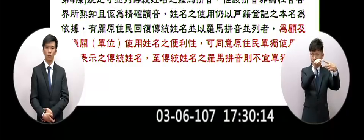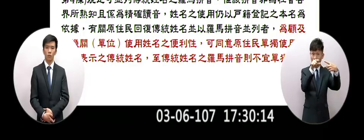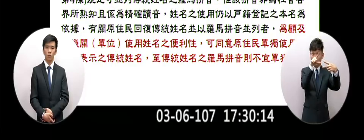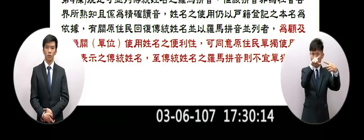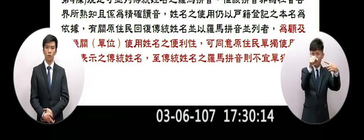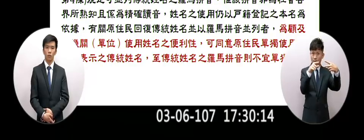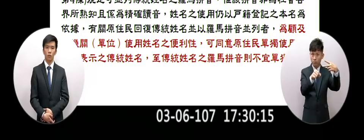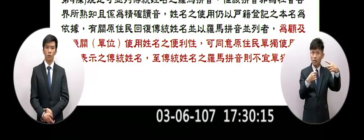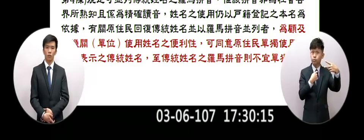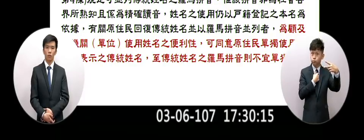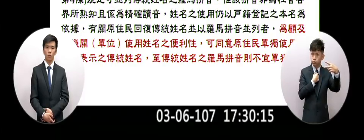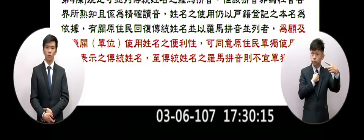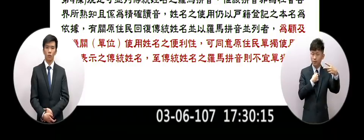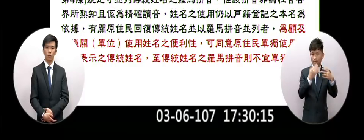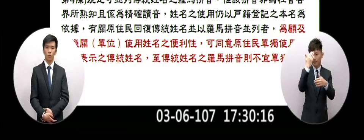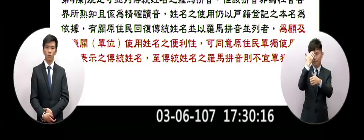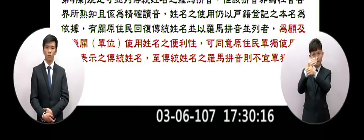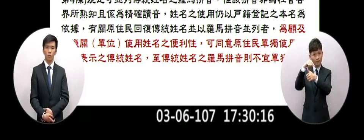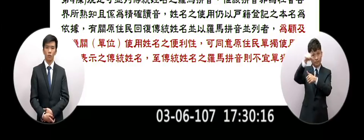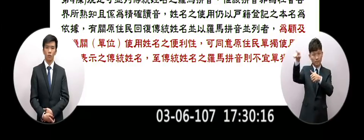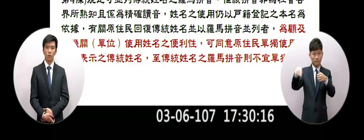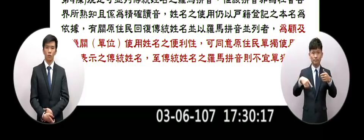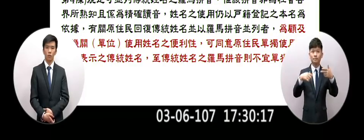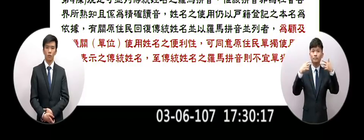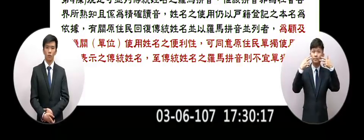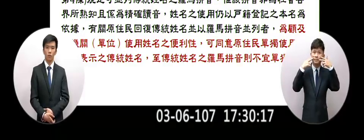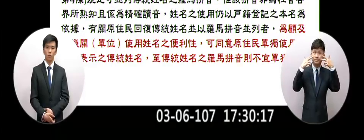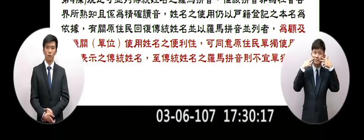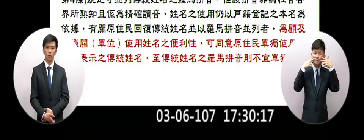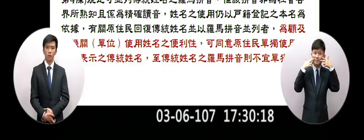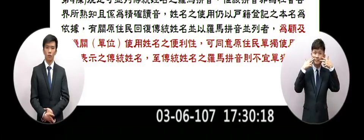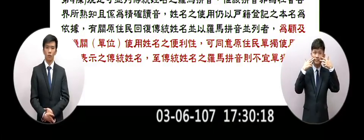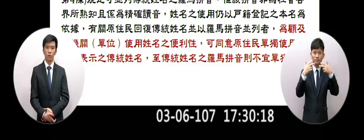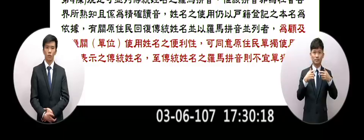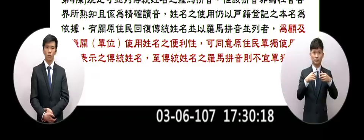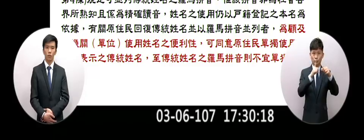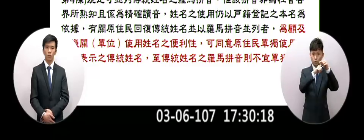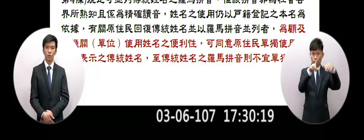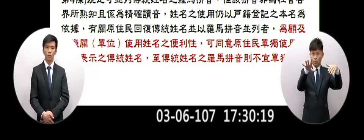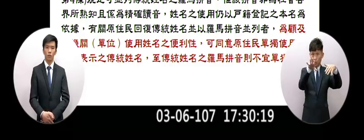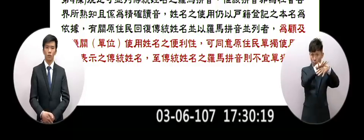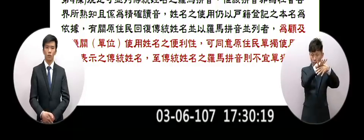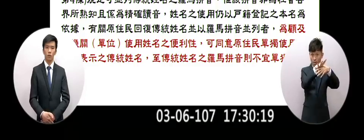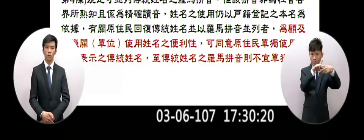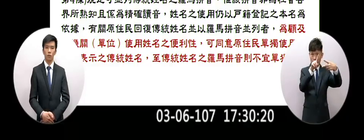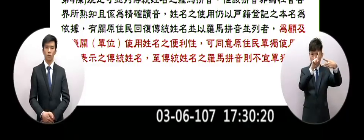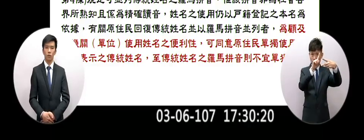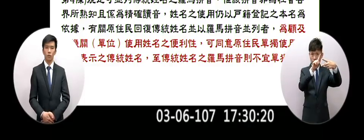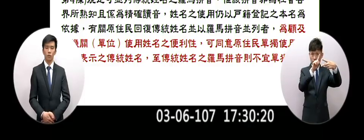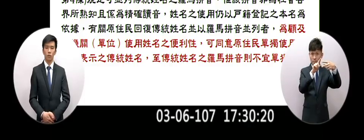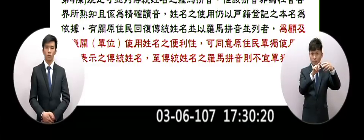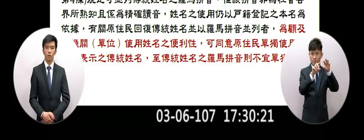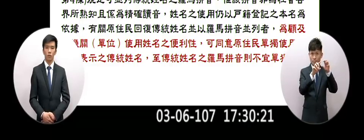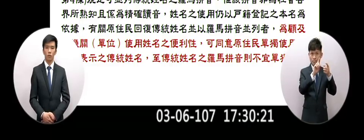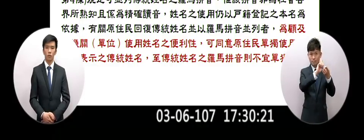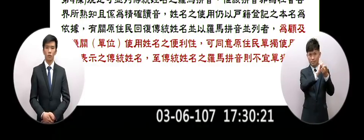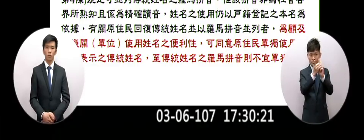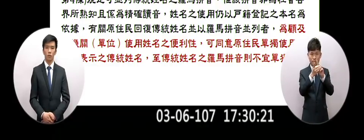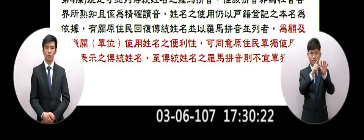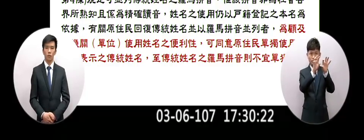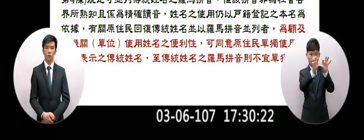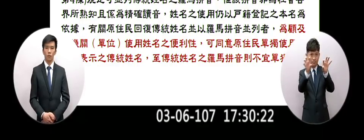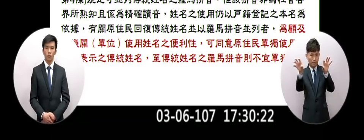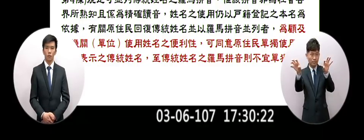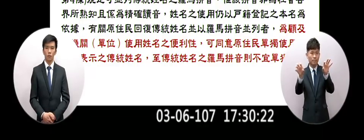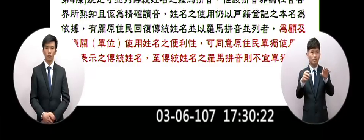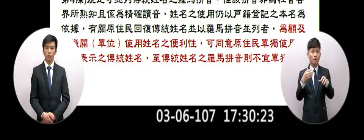拜托你们，你们只可同意原住民单独使用以中文表示的传统名，传统姓